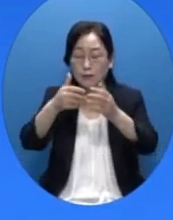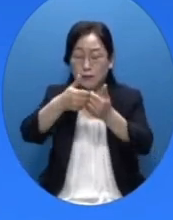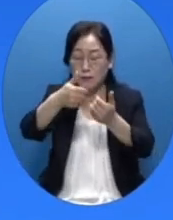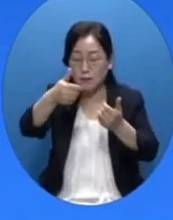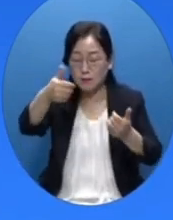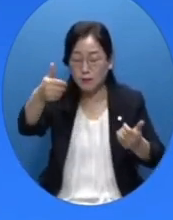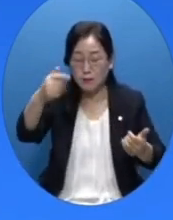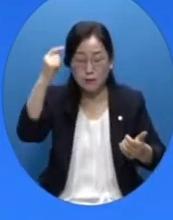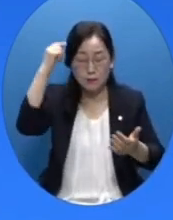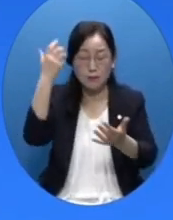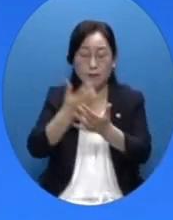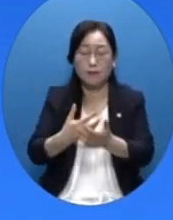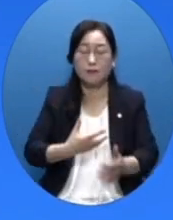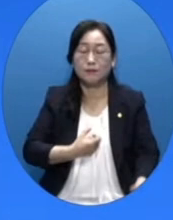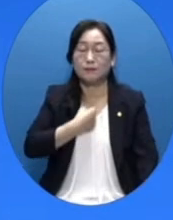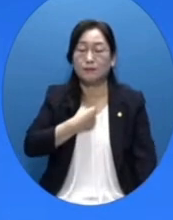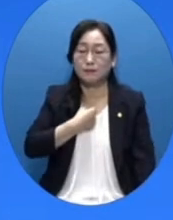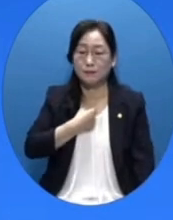받았습니다